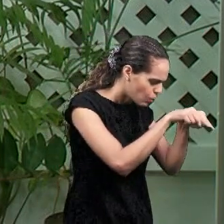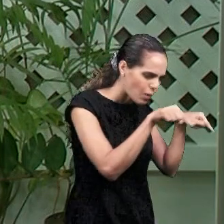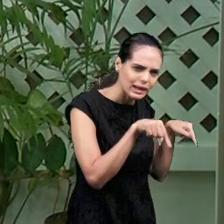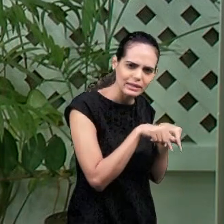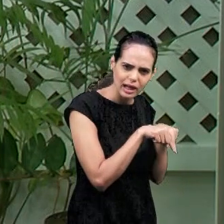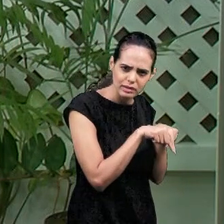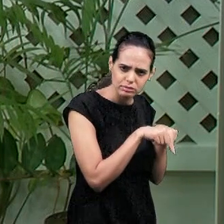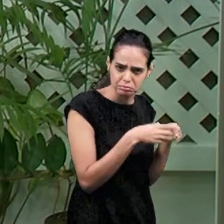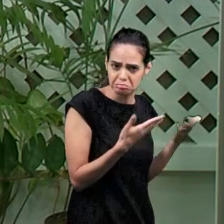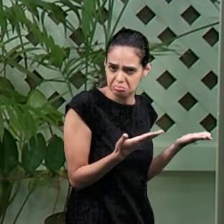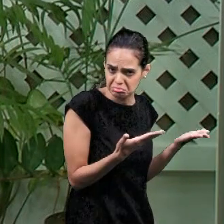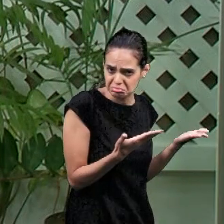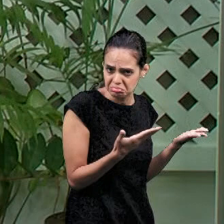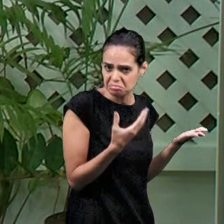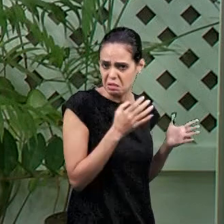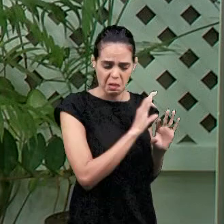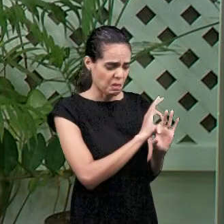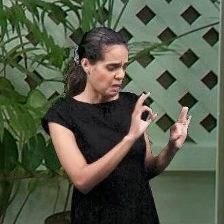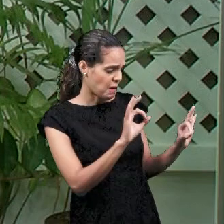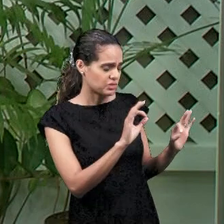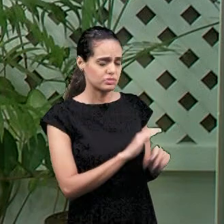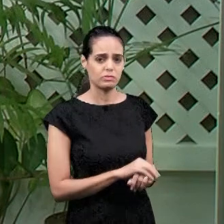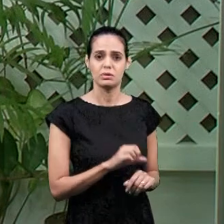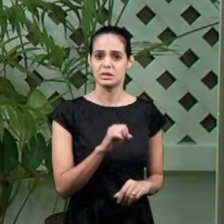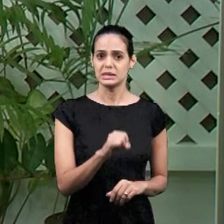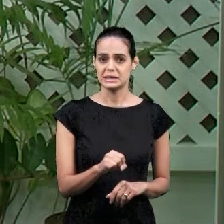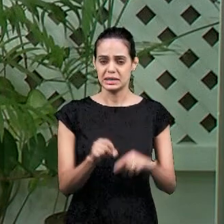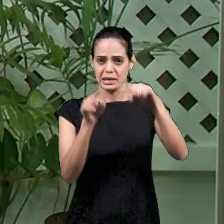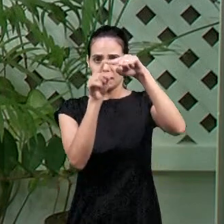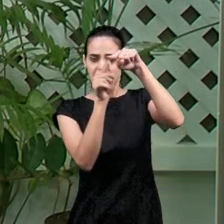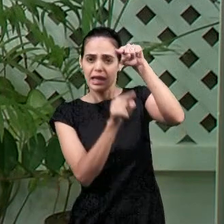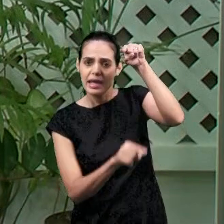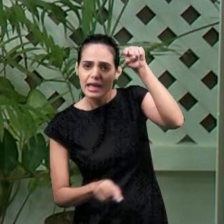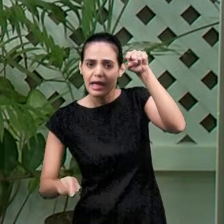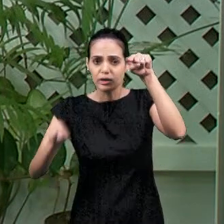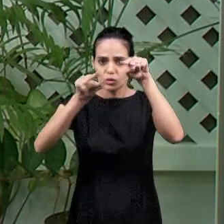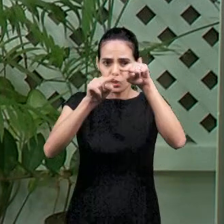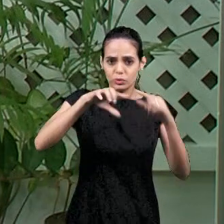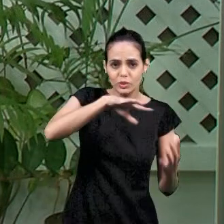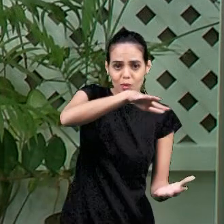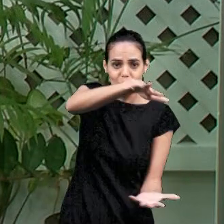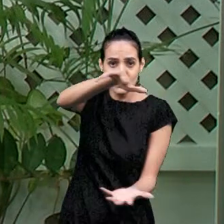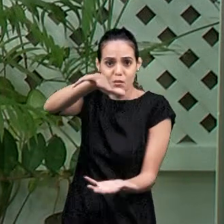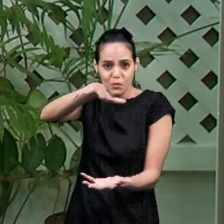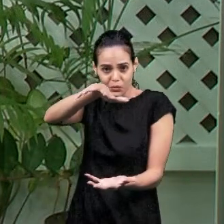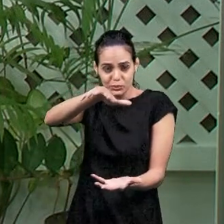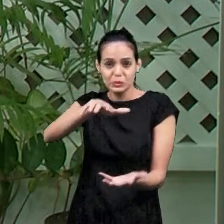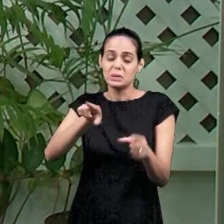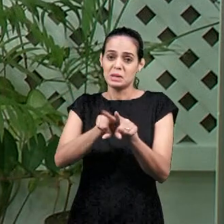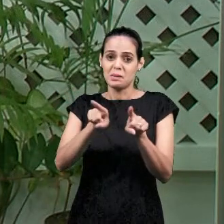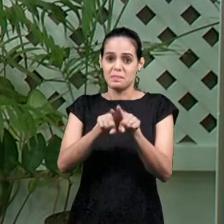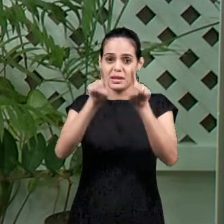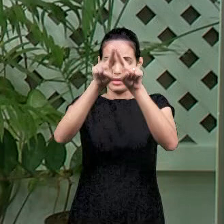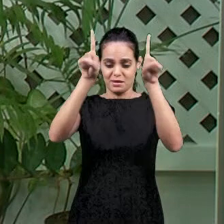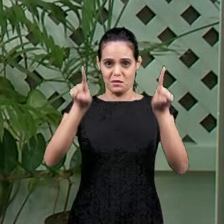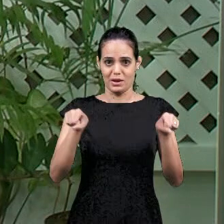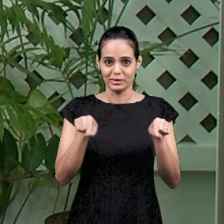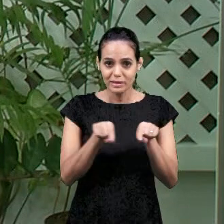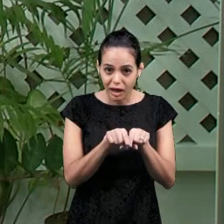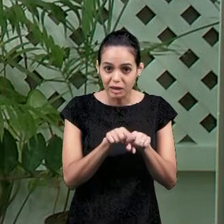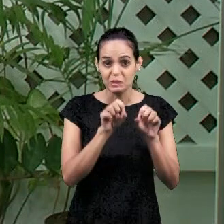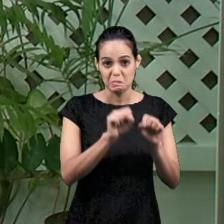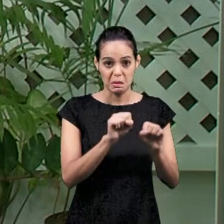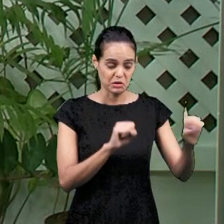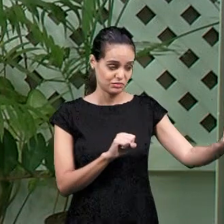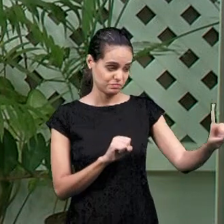gens croient, ben c'est le droit de chacun de croire ce qu'il veut. N'est-ce pas? Donc, il n'y a